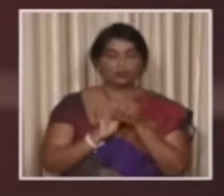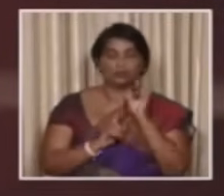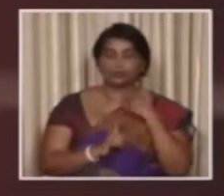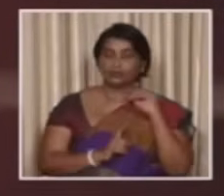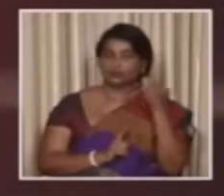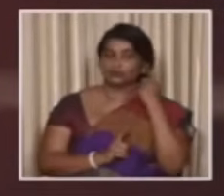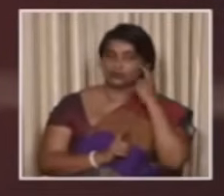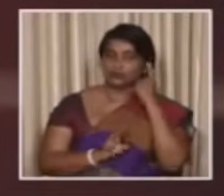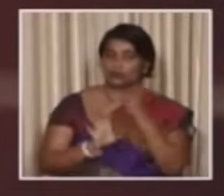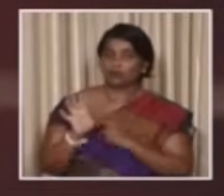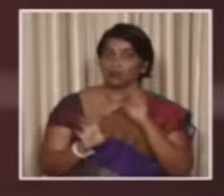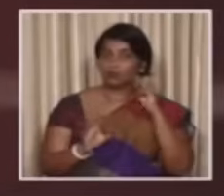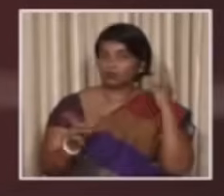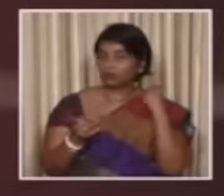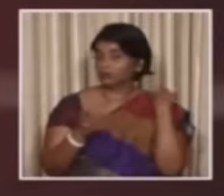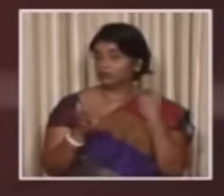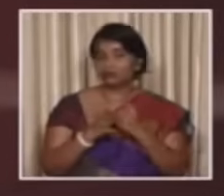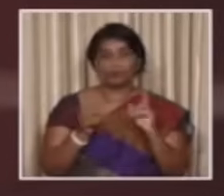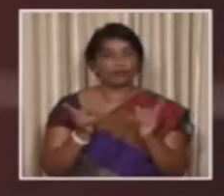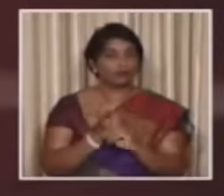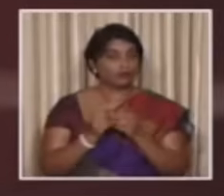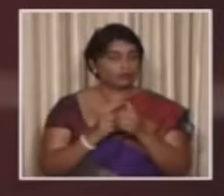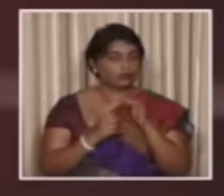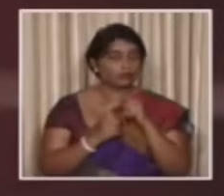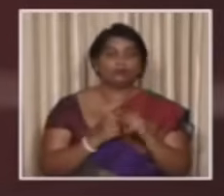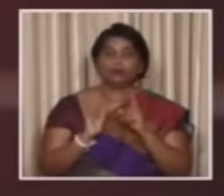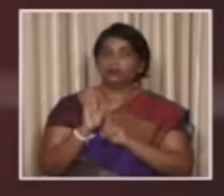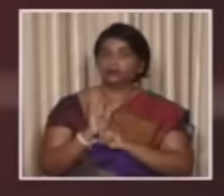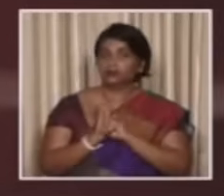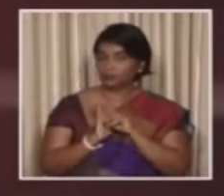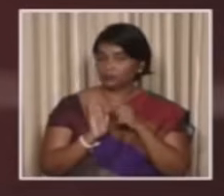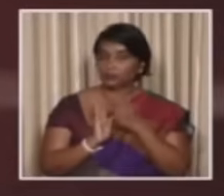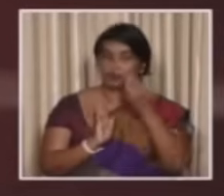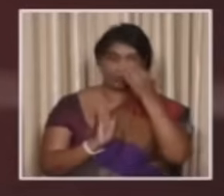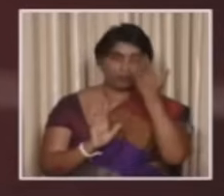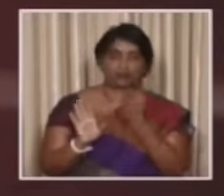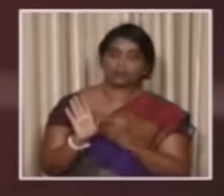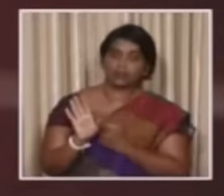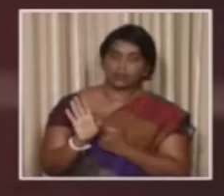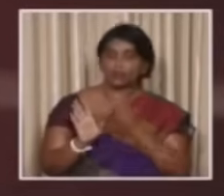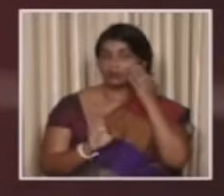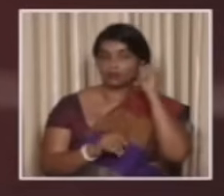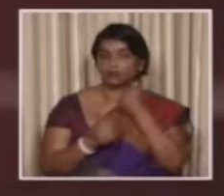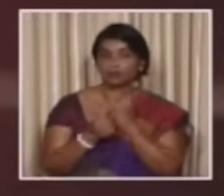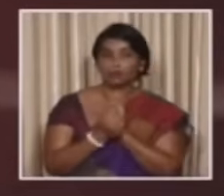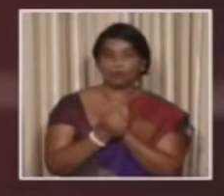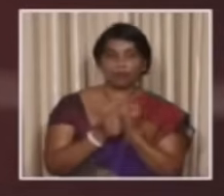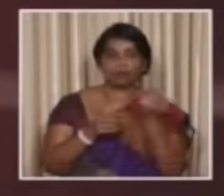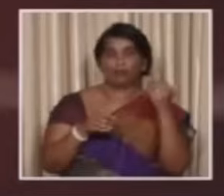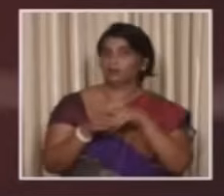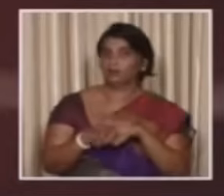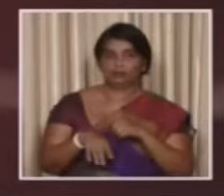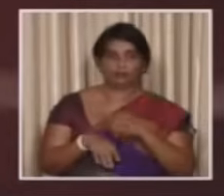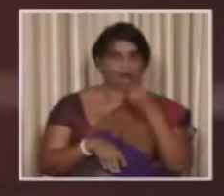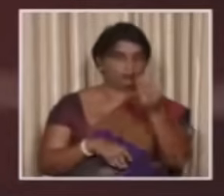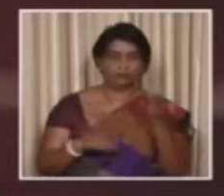කවුරුත් දන්නවා වසර 30ක විතර යුද්ධයක් තිබුණ කාලේ උතුරේ කිසිදු ද්‍රවිඩ තරුණයෙකුට තරුණියකට පොලිසියට බැඳෙන්න ඉඩ